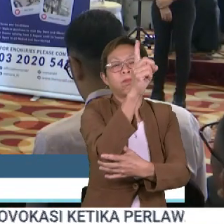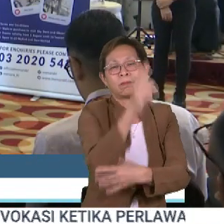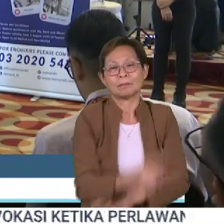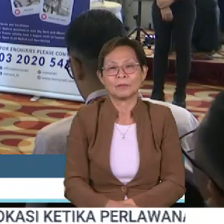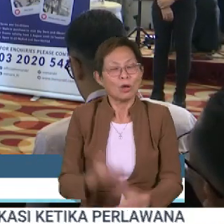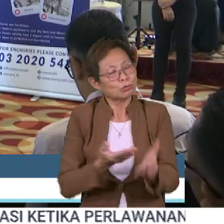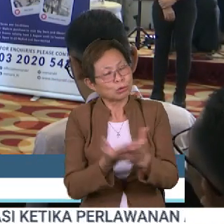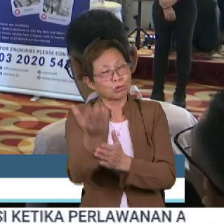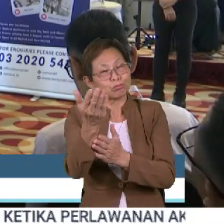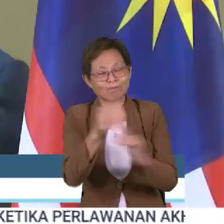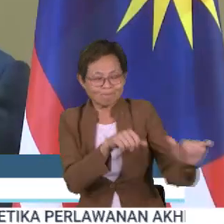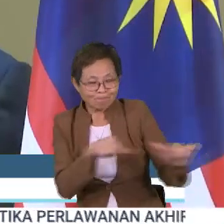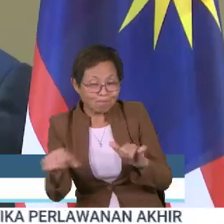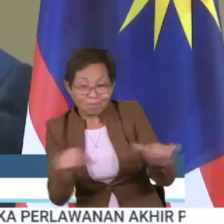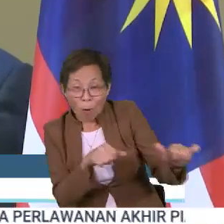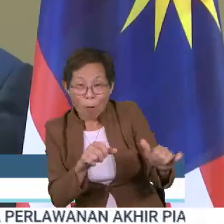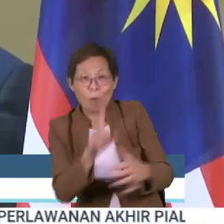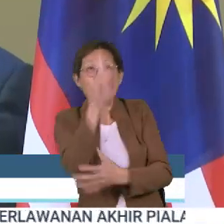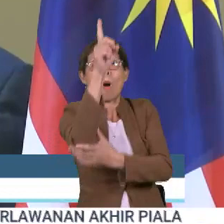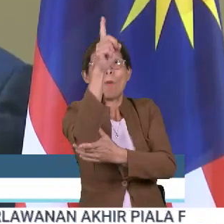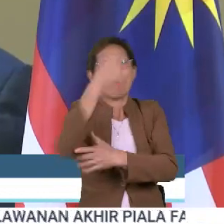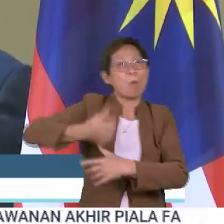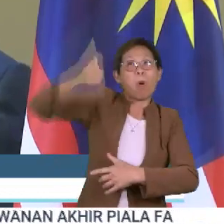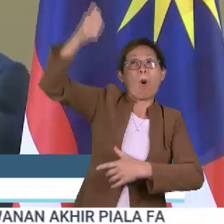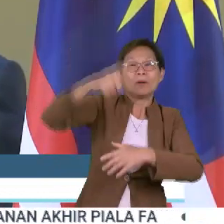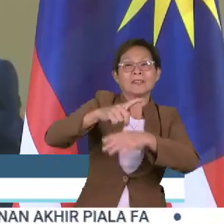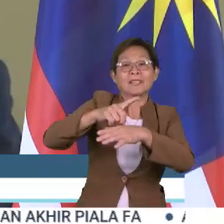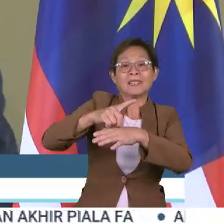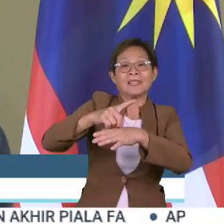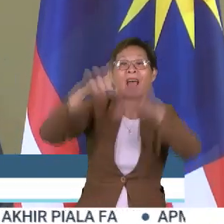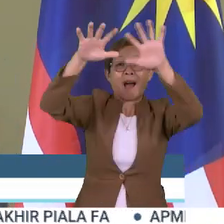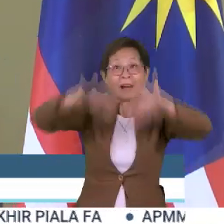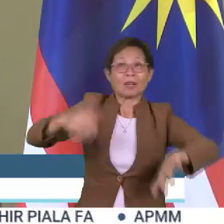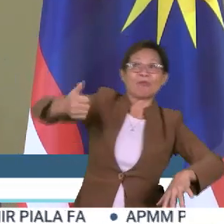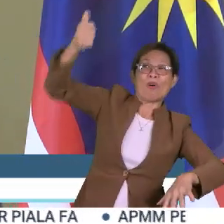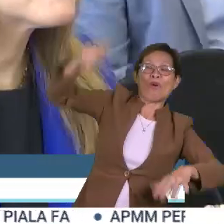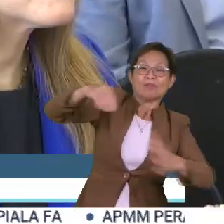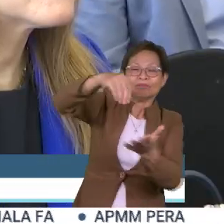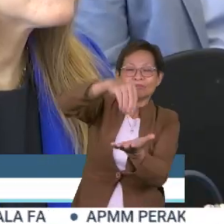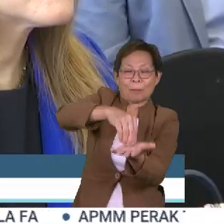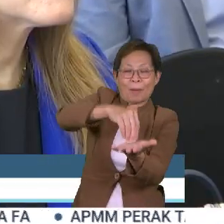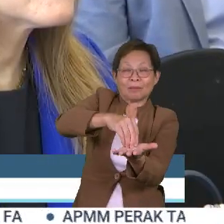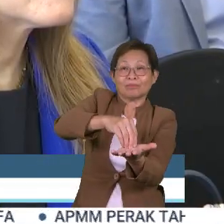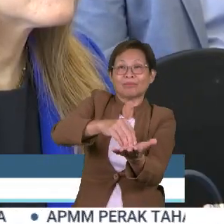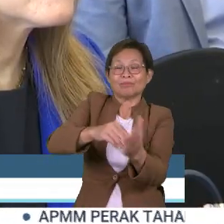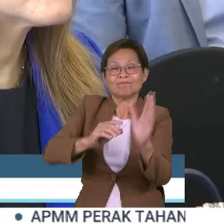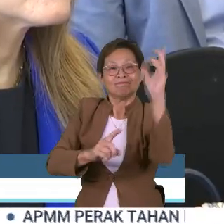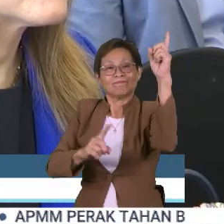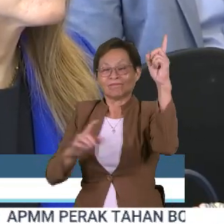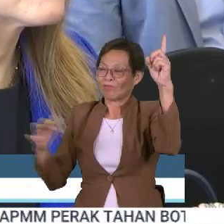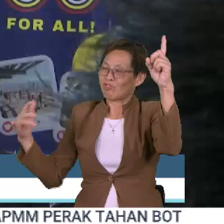ia sekaligus merancakkan semula menara tertinggi di Asia Tenggara itu sebagai destinasi pilihan